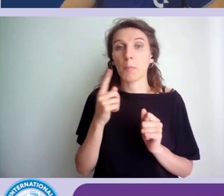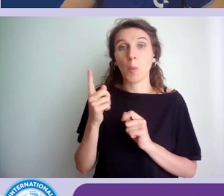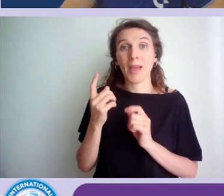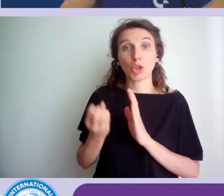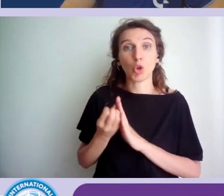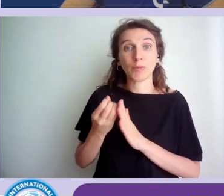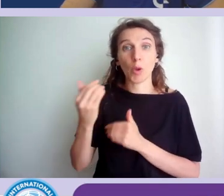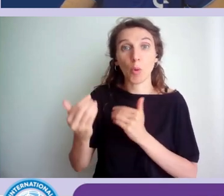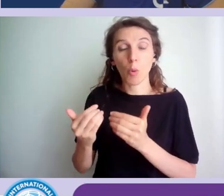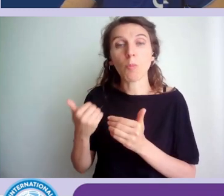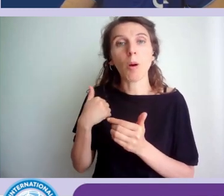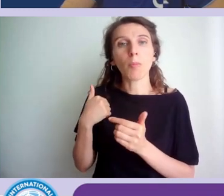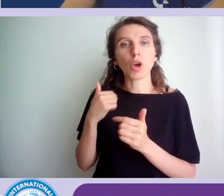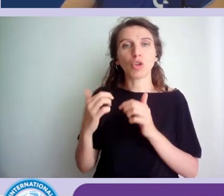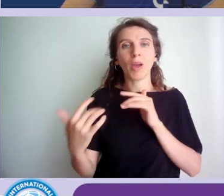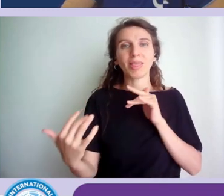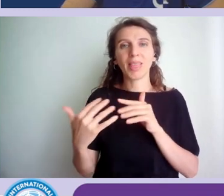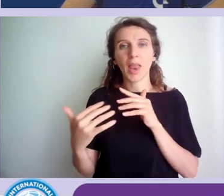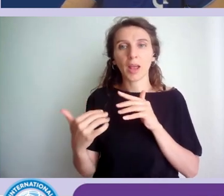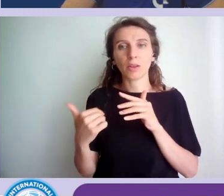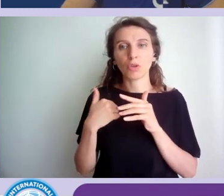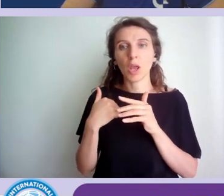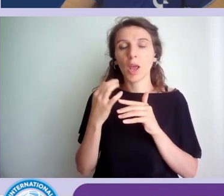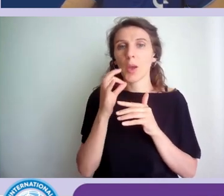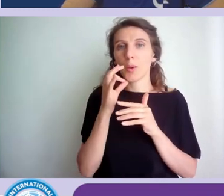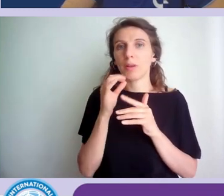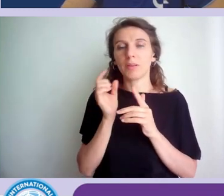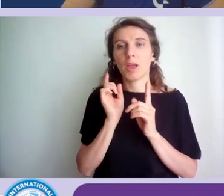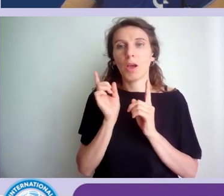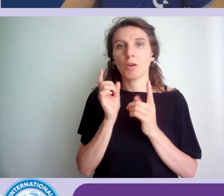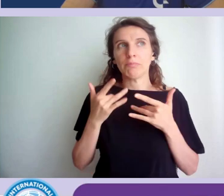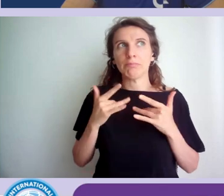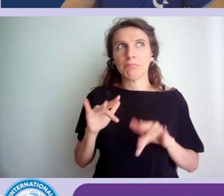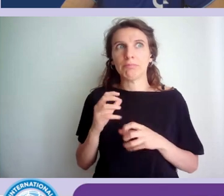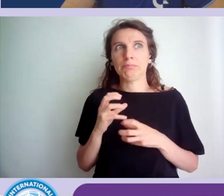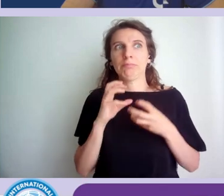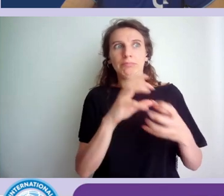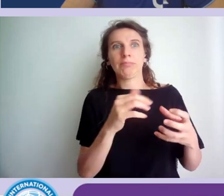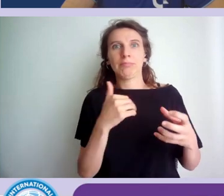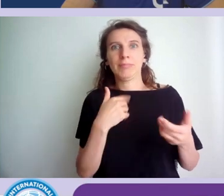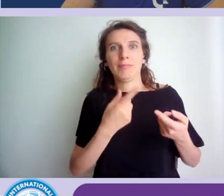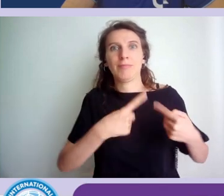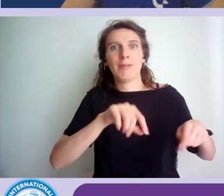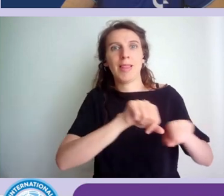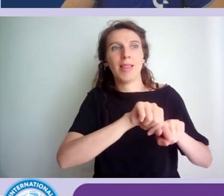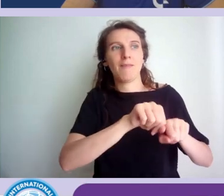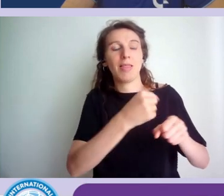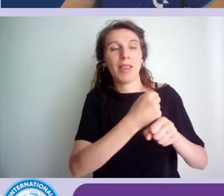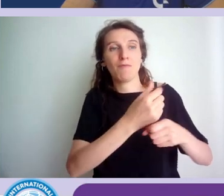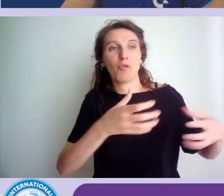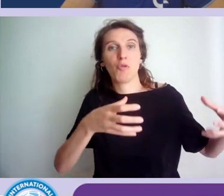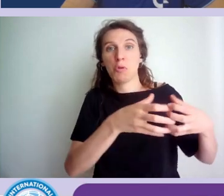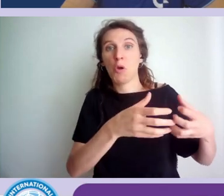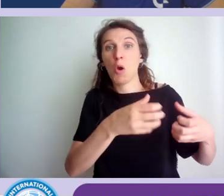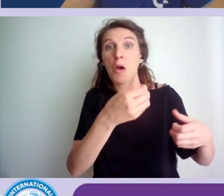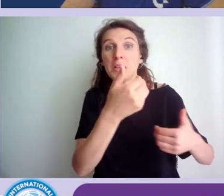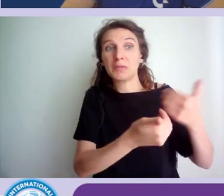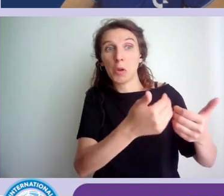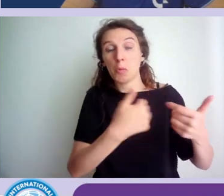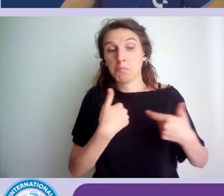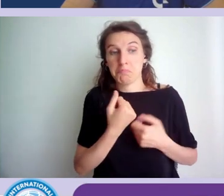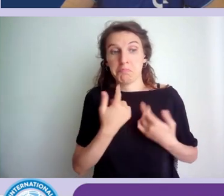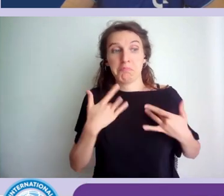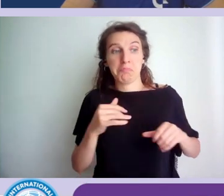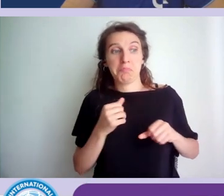sviluppo quindi evitare di delegare la patata bollente diciamo al team di sviluppo e poter intercettare